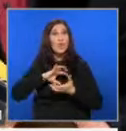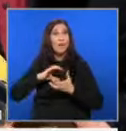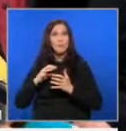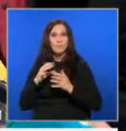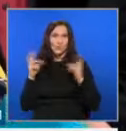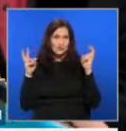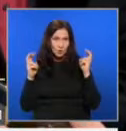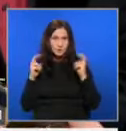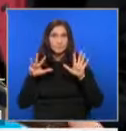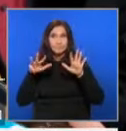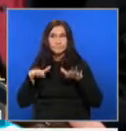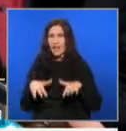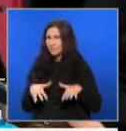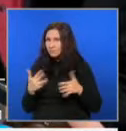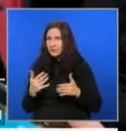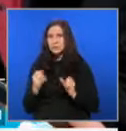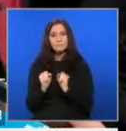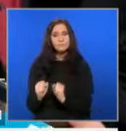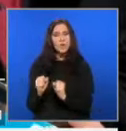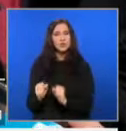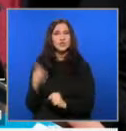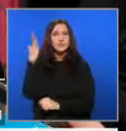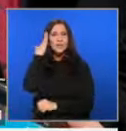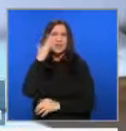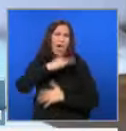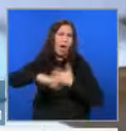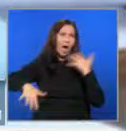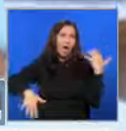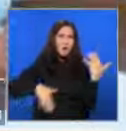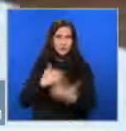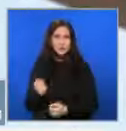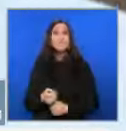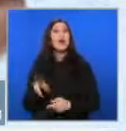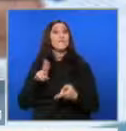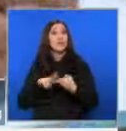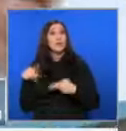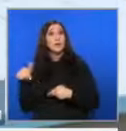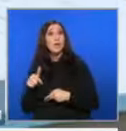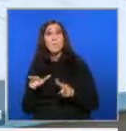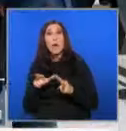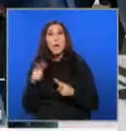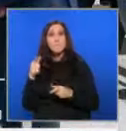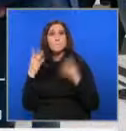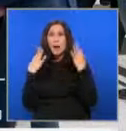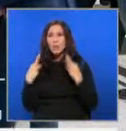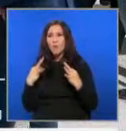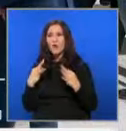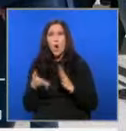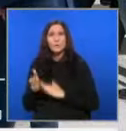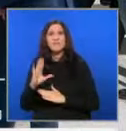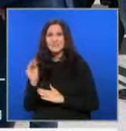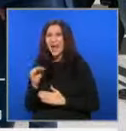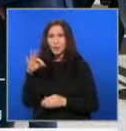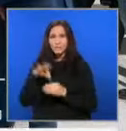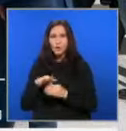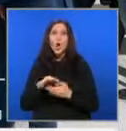професионалните политици вече 9 месеца държат страната в хаос. Ваня Григорова и Майя Манолова тръгват заедно към вота. В